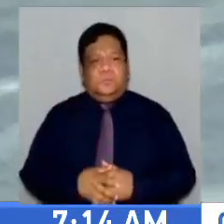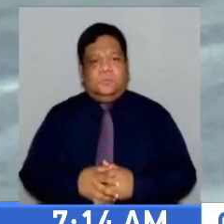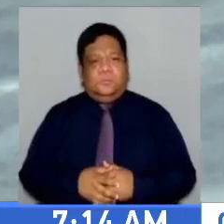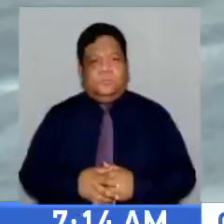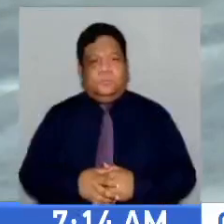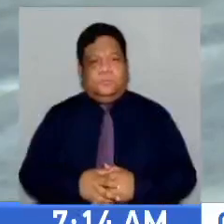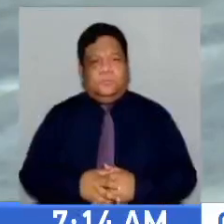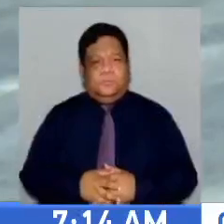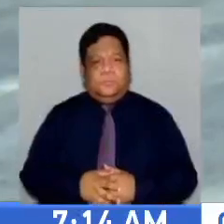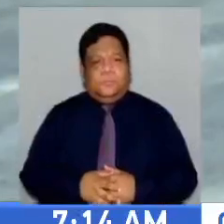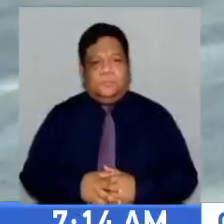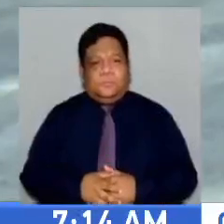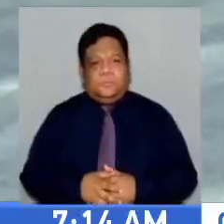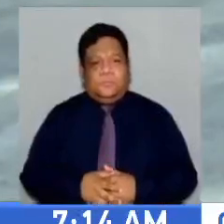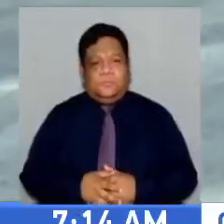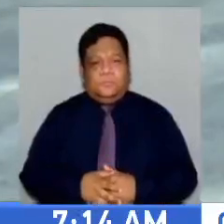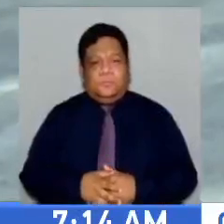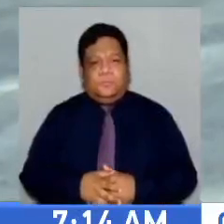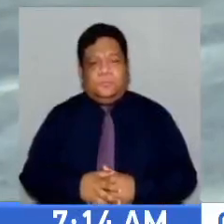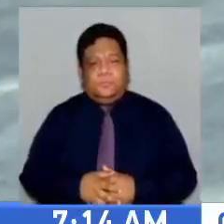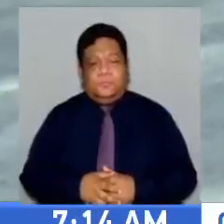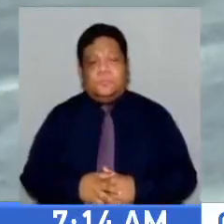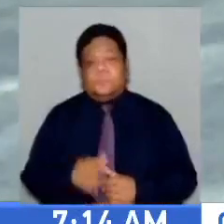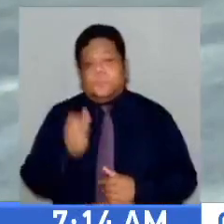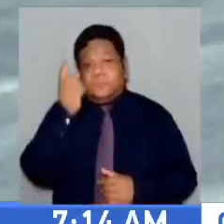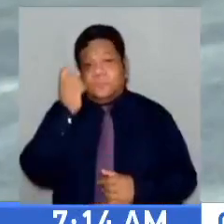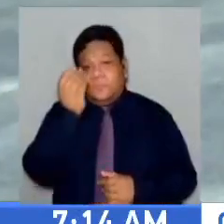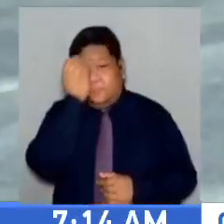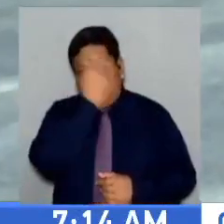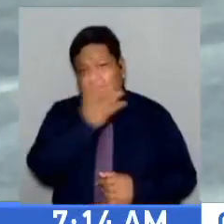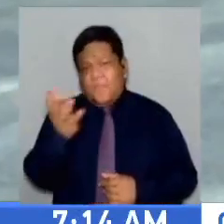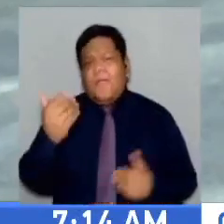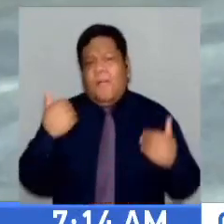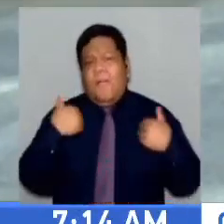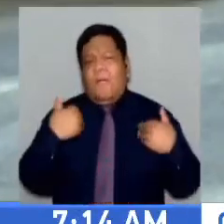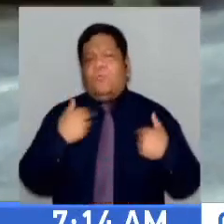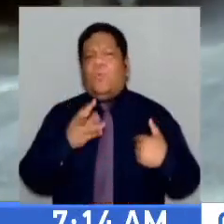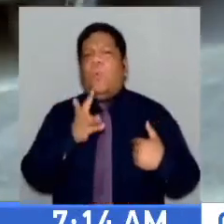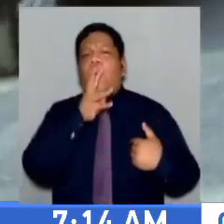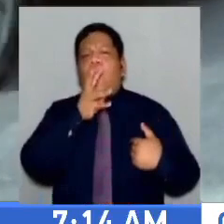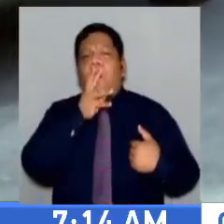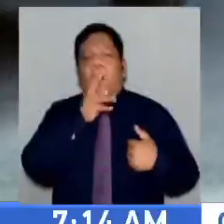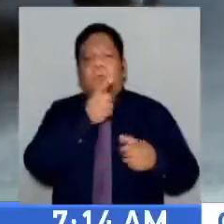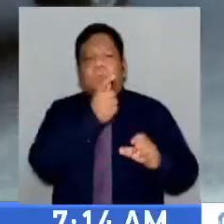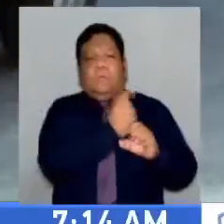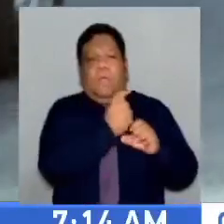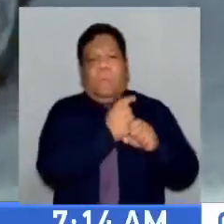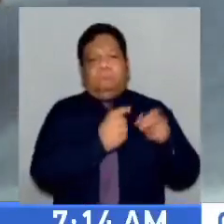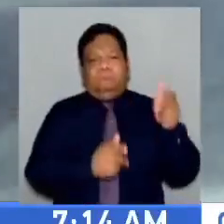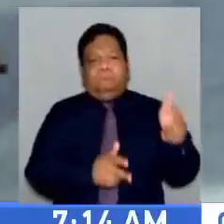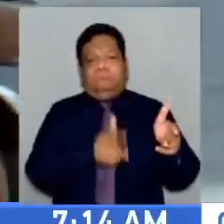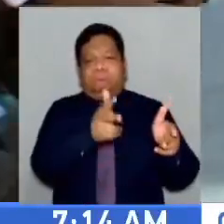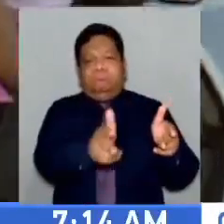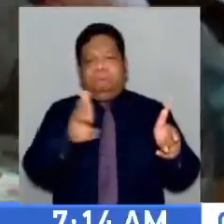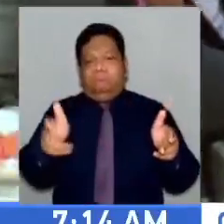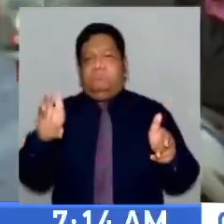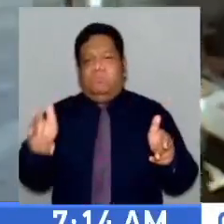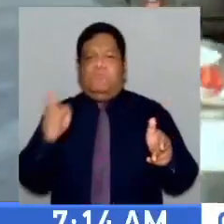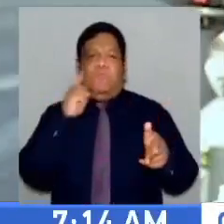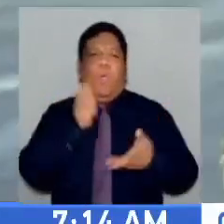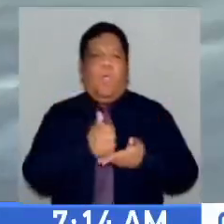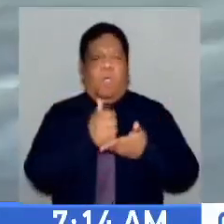Igan, tiniyak naman ng Maynilad na magkakaroon ng water tanker na iikot sa mga lugar na apektado para suplayan ng tubig ang mga